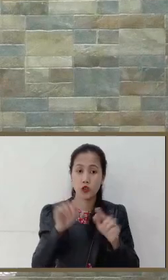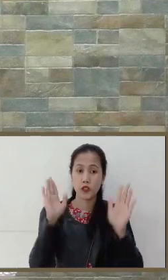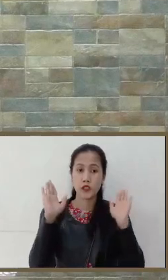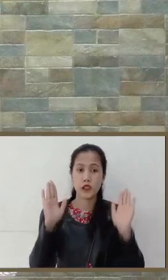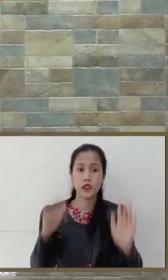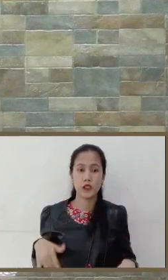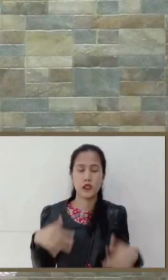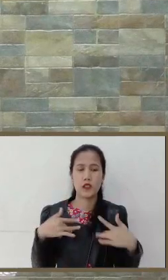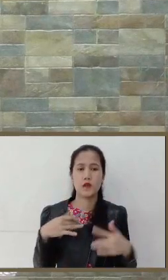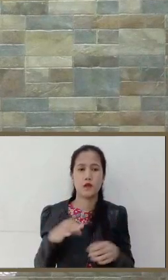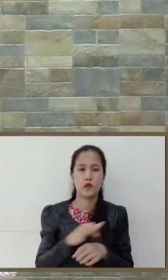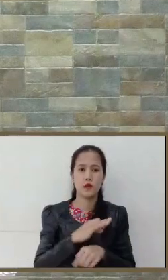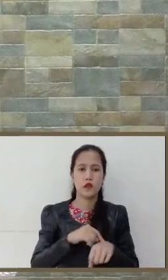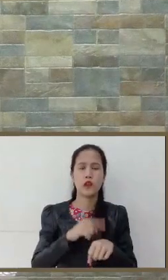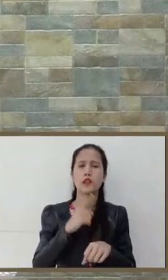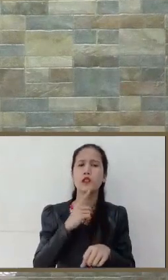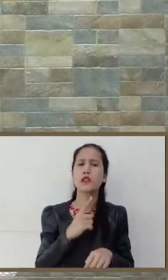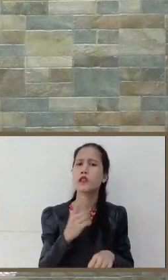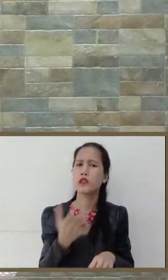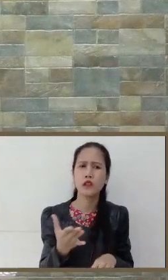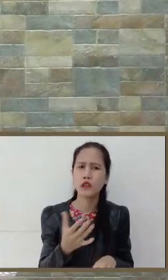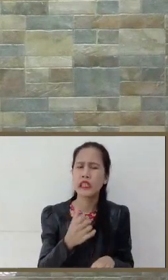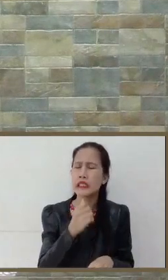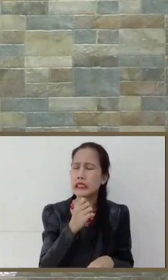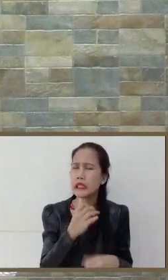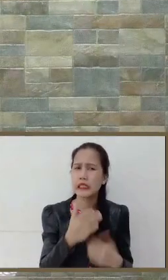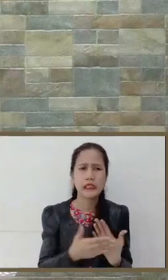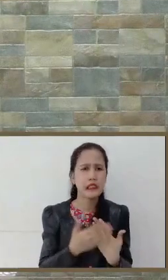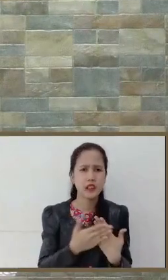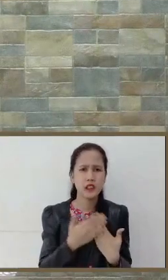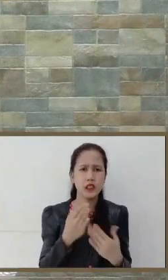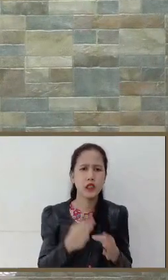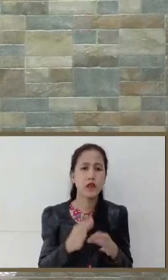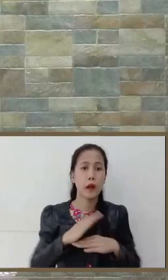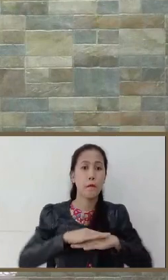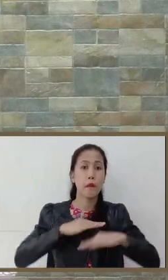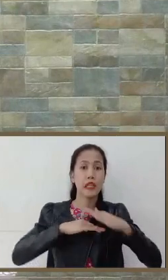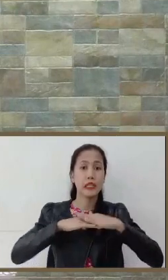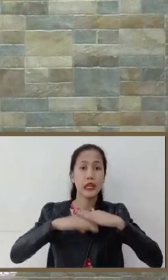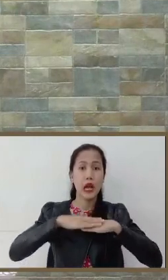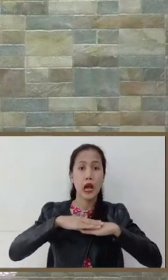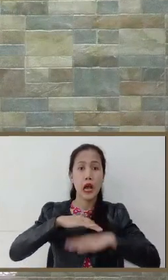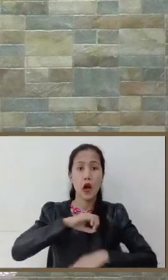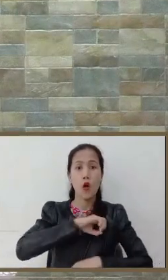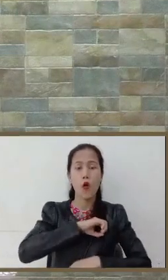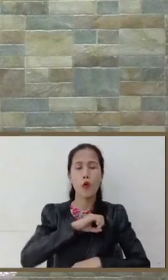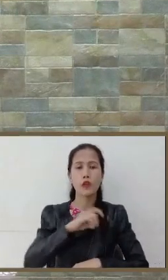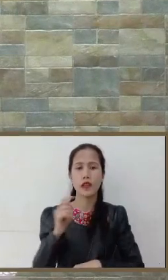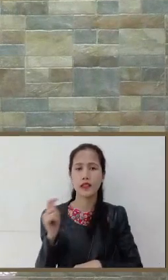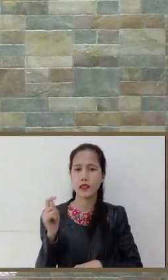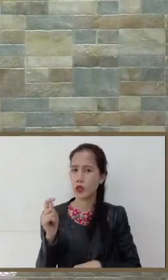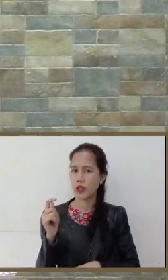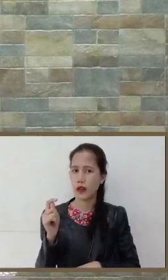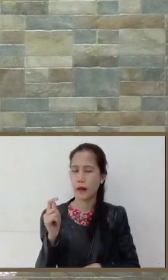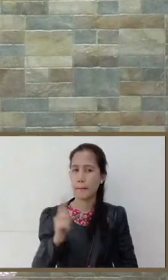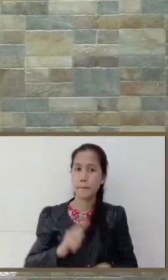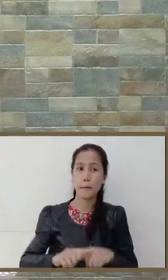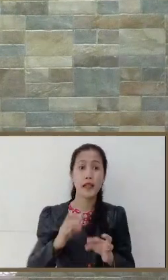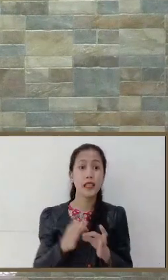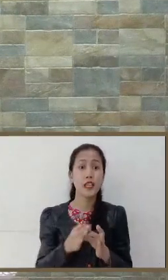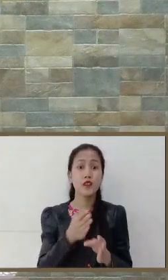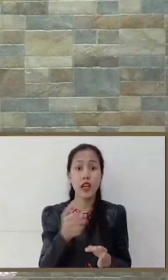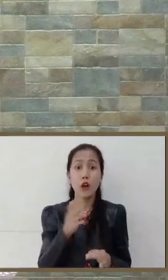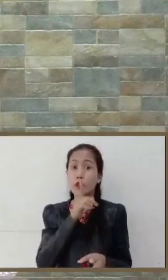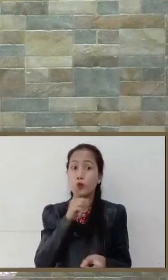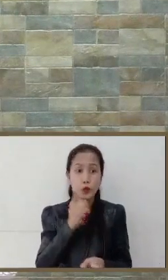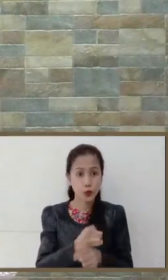kapatid, sasabihin ko po sa inyo, hindi madali kung magbibuild ka ng sarili mong reputasyon. Pero kung ikaw ay totoo maglilingkod